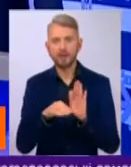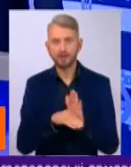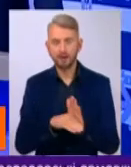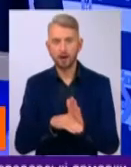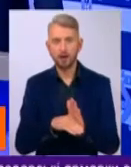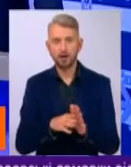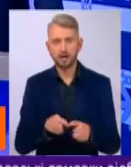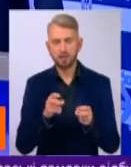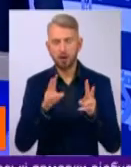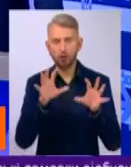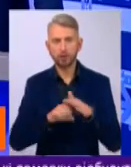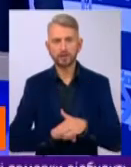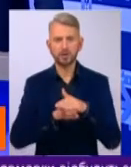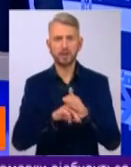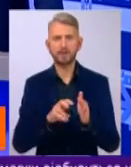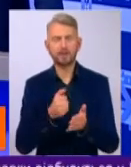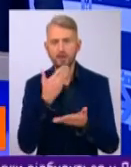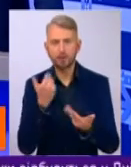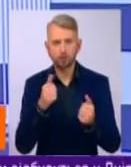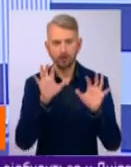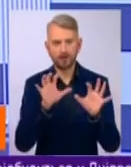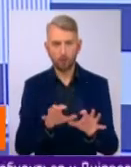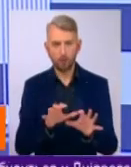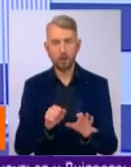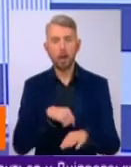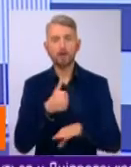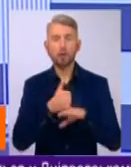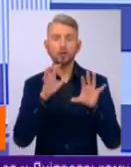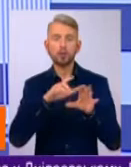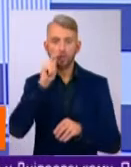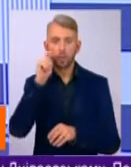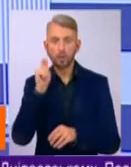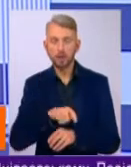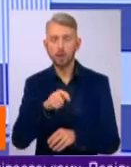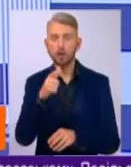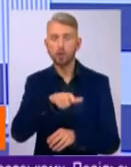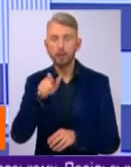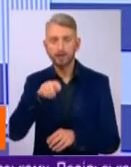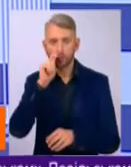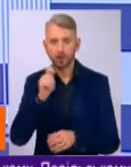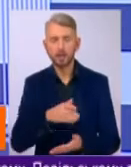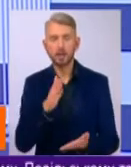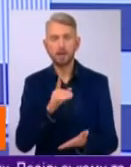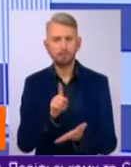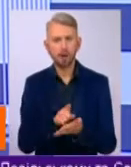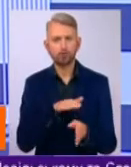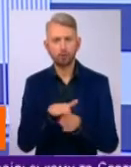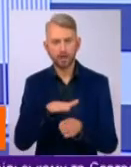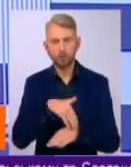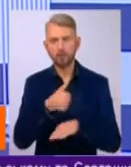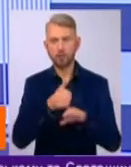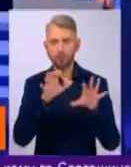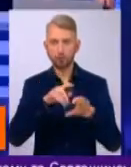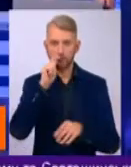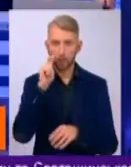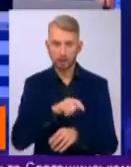Карного кодексу спирається на неіснуючий закон. А за Конституцією України громадяни України мають дотримуватись Конституції